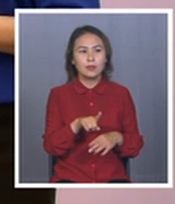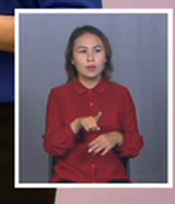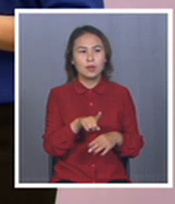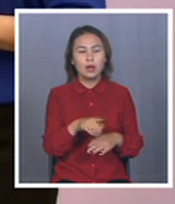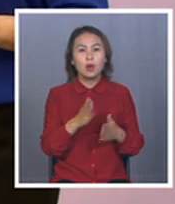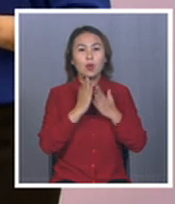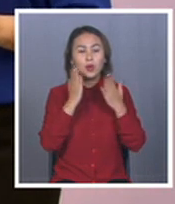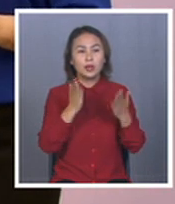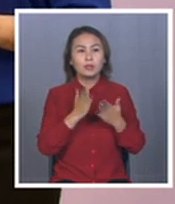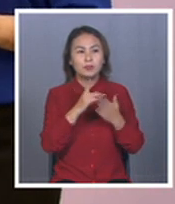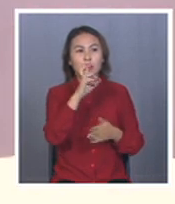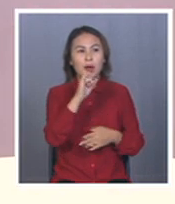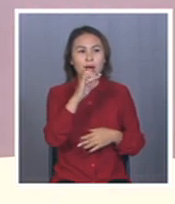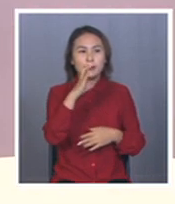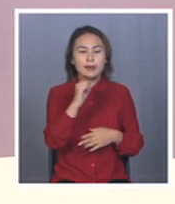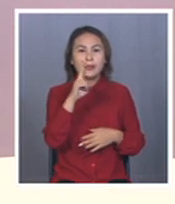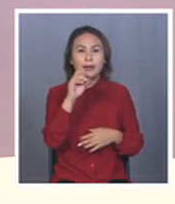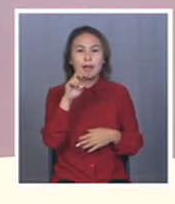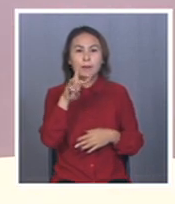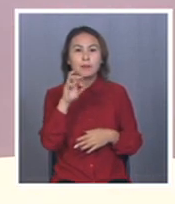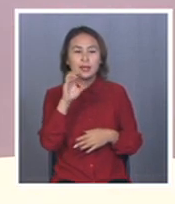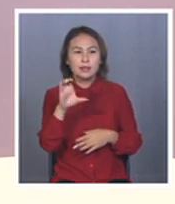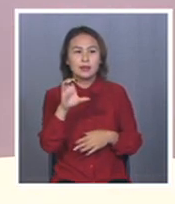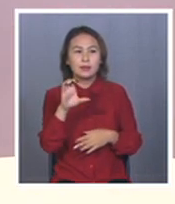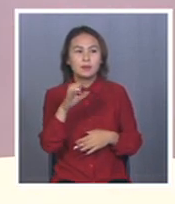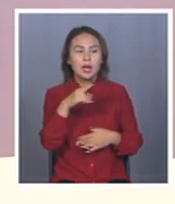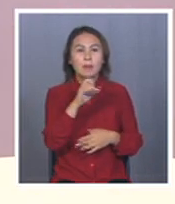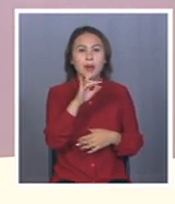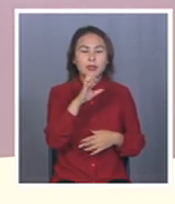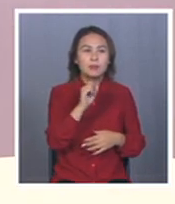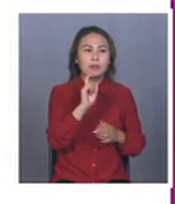оқимыз. Барса келмес қорығы. Барса келмес қорығы